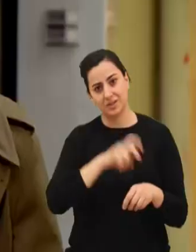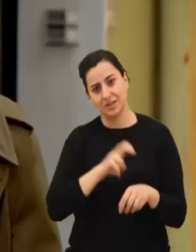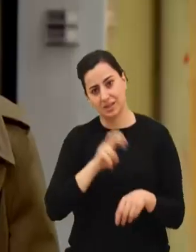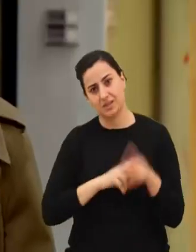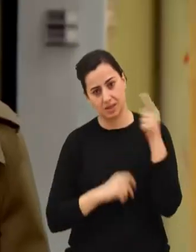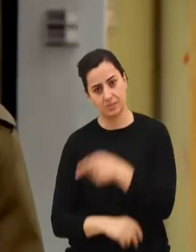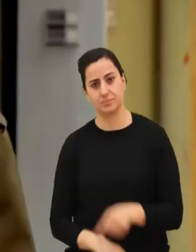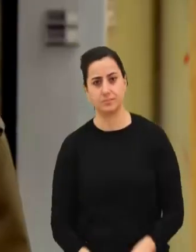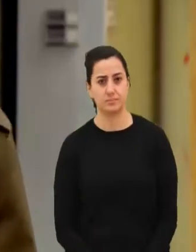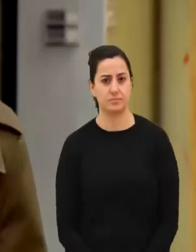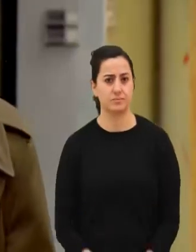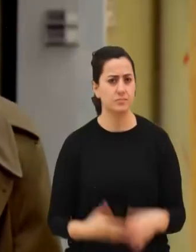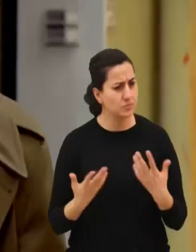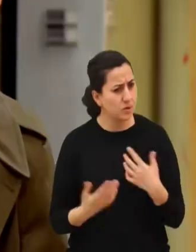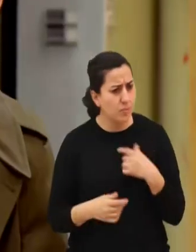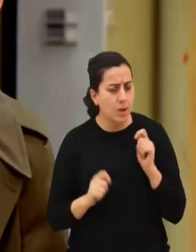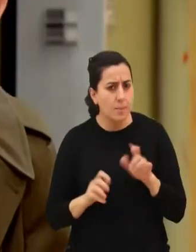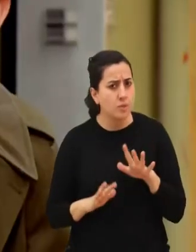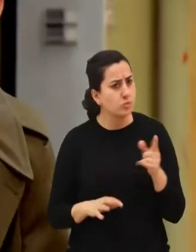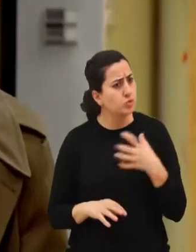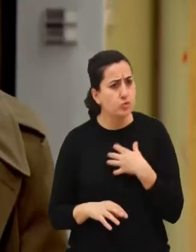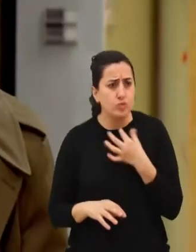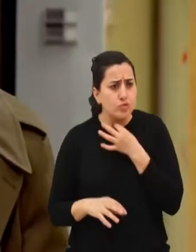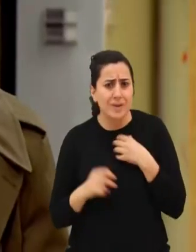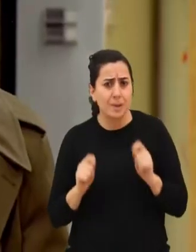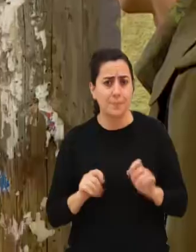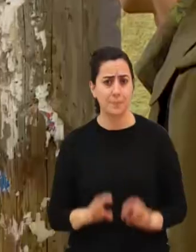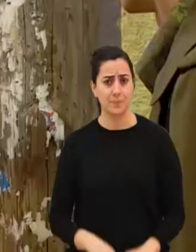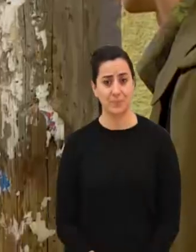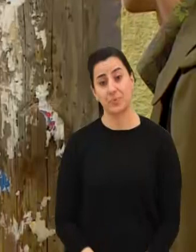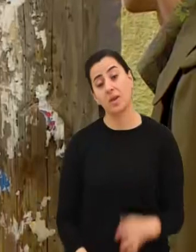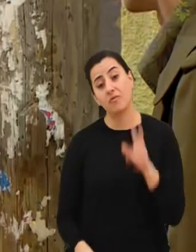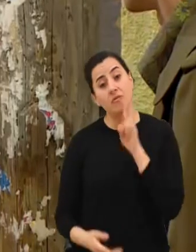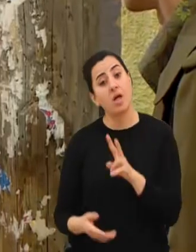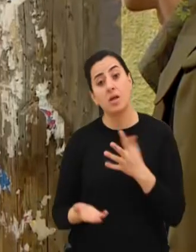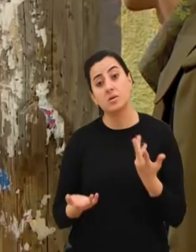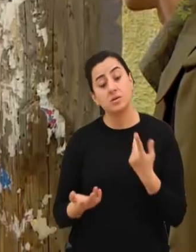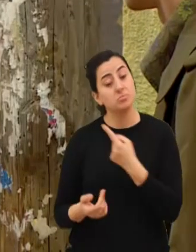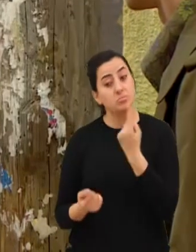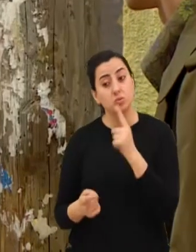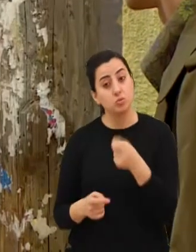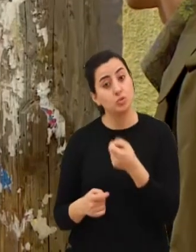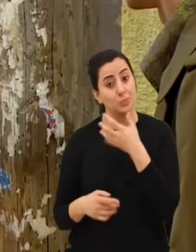bence. Dilek, bunu nasıl düşünürsün? Neden böyle bir şey yapayım? Vallahi bir açıklama bulsan çok iyi olur, bilemiyorum yani.